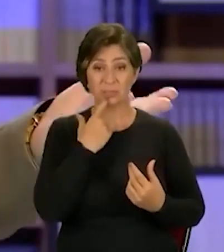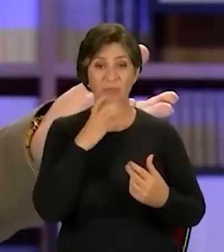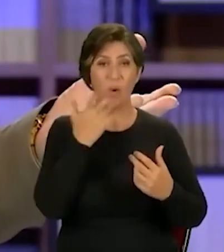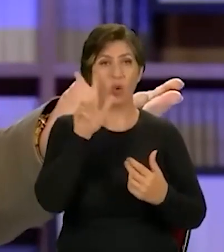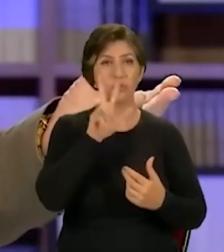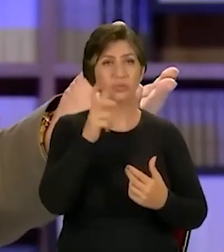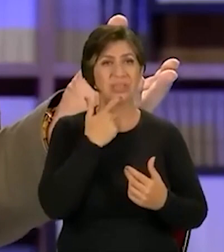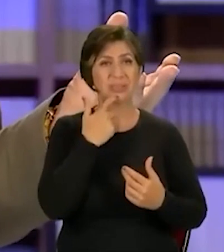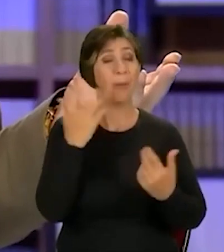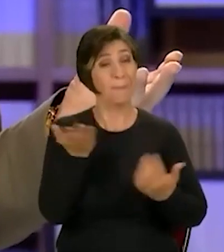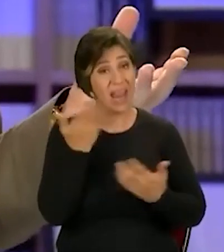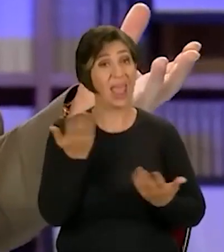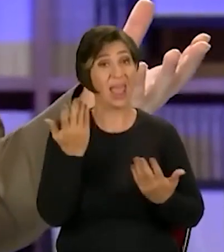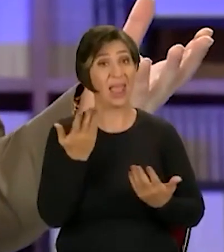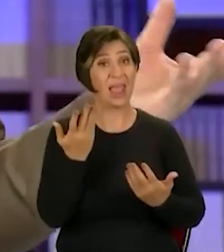hatta 30'larımı bile